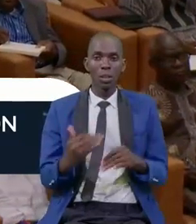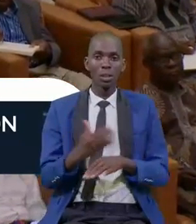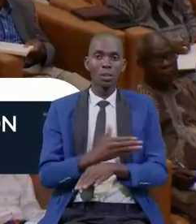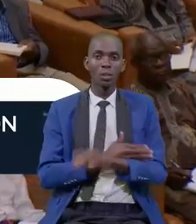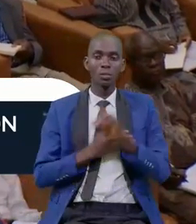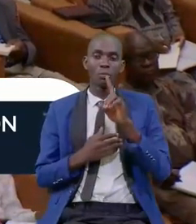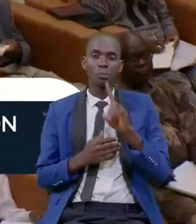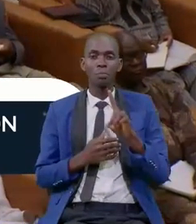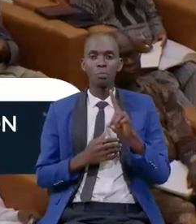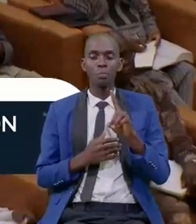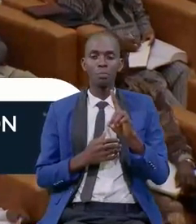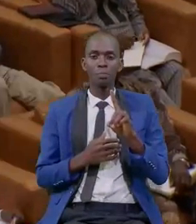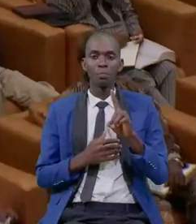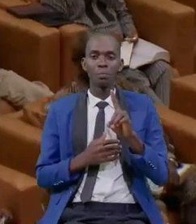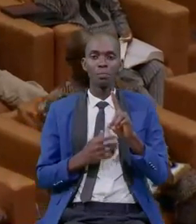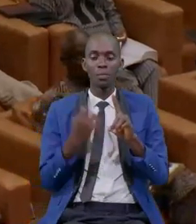de la paix.